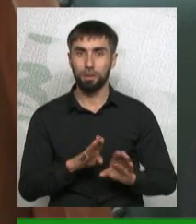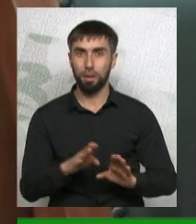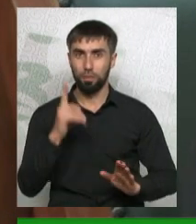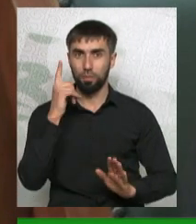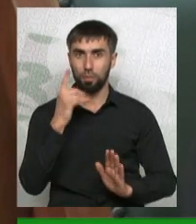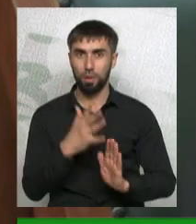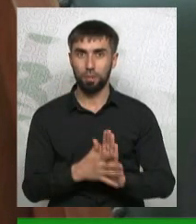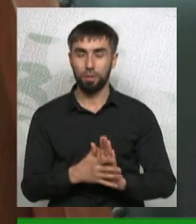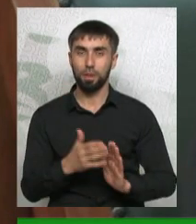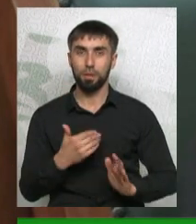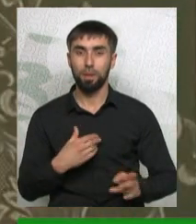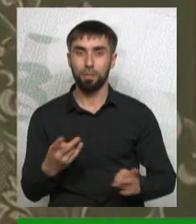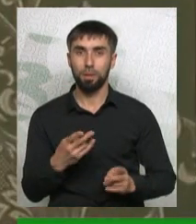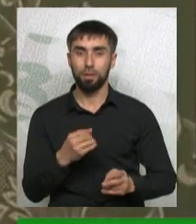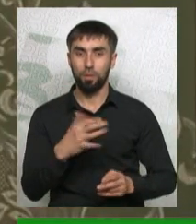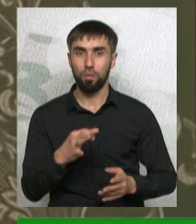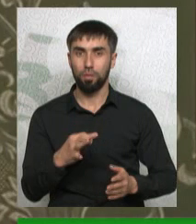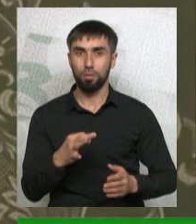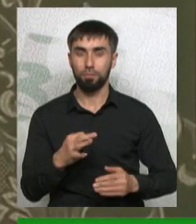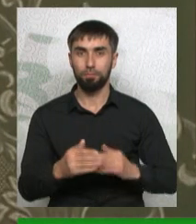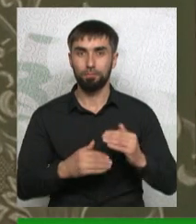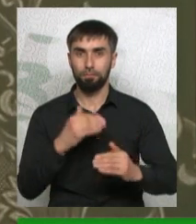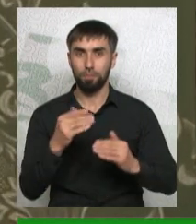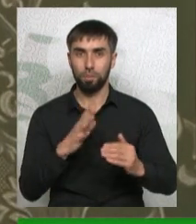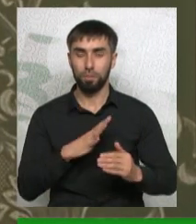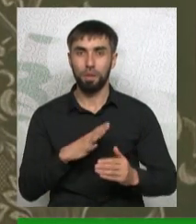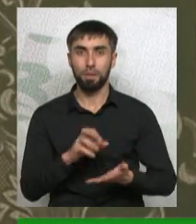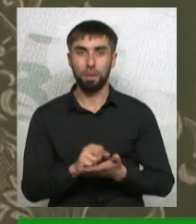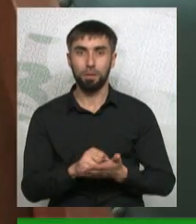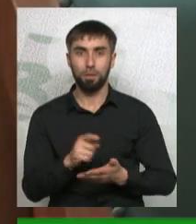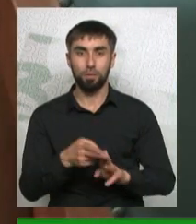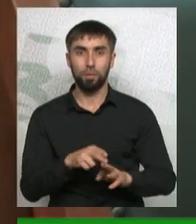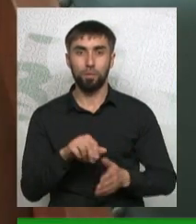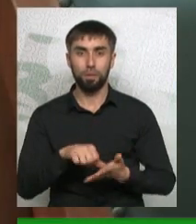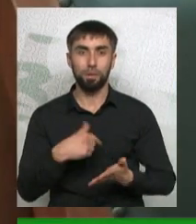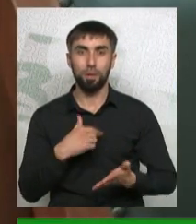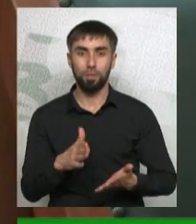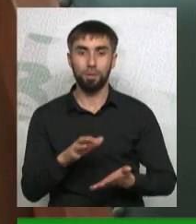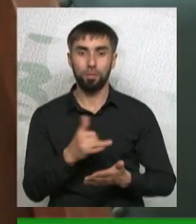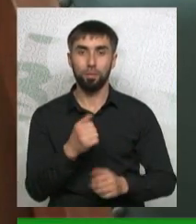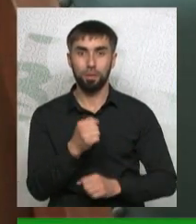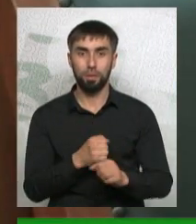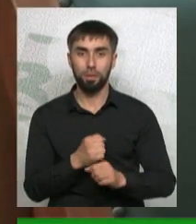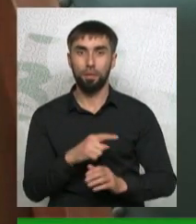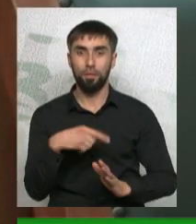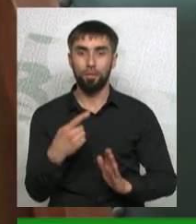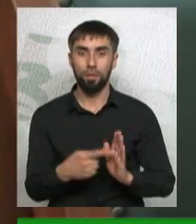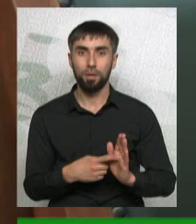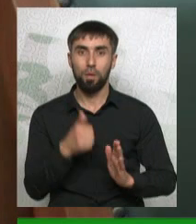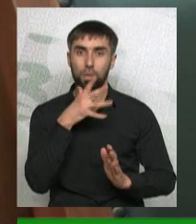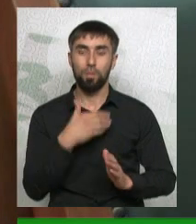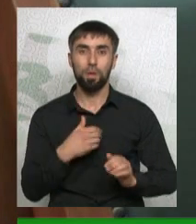понимаю, нам надо его поднимать. Действенное участие в этом буду принимать. Сейчас я прорабатываю там вопрос, который мы